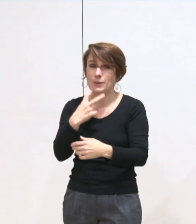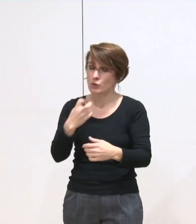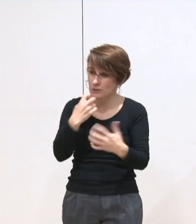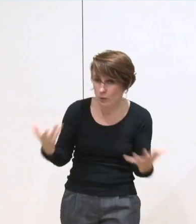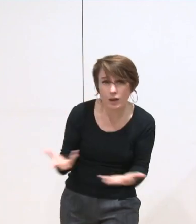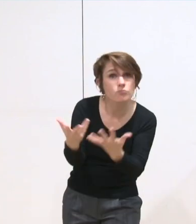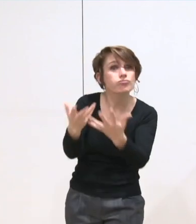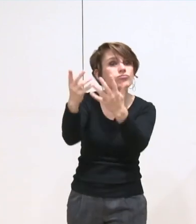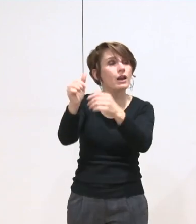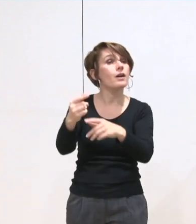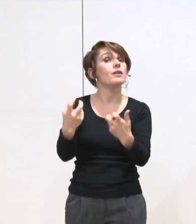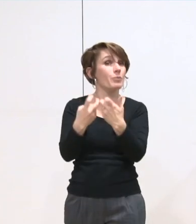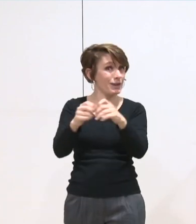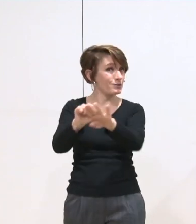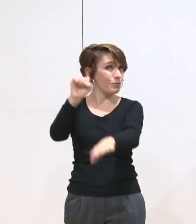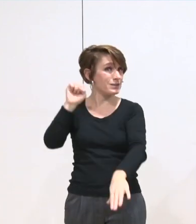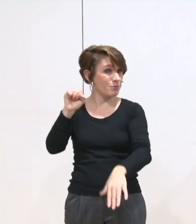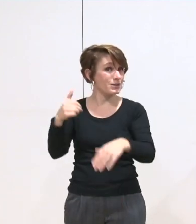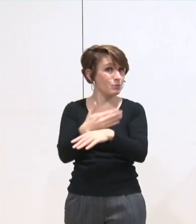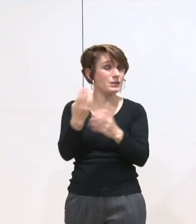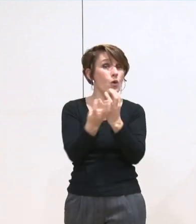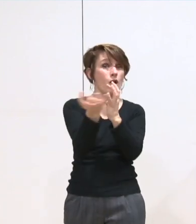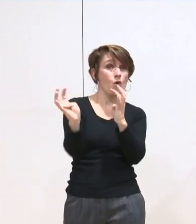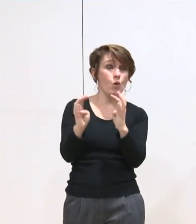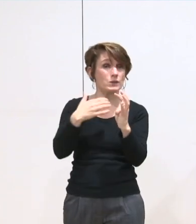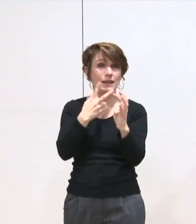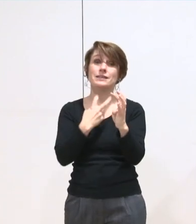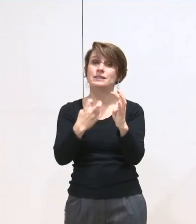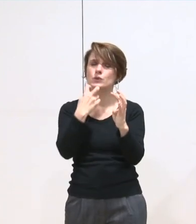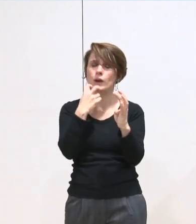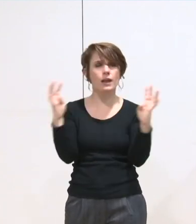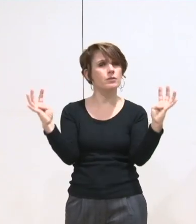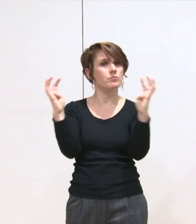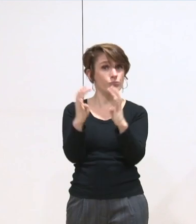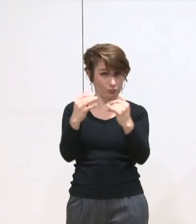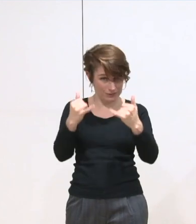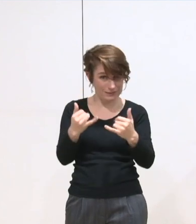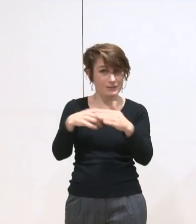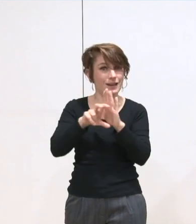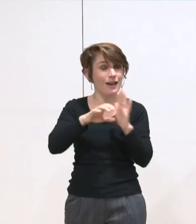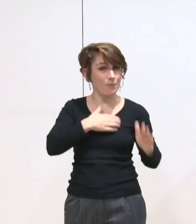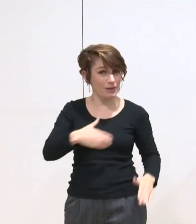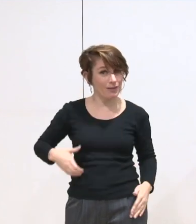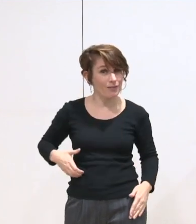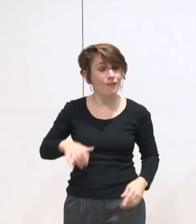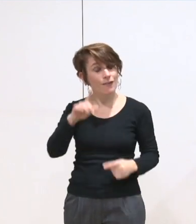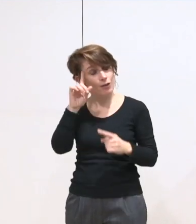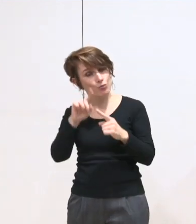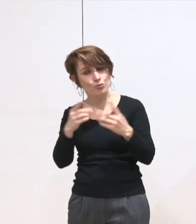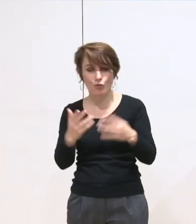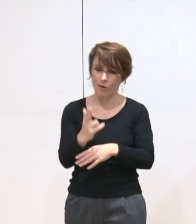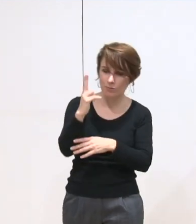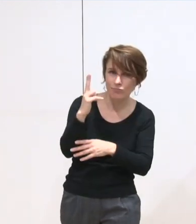étions samedi avec les conseils citoyens qui étaient réunis dans cette mairie pour marquer la mise en route